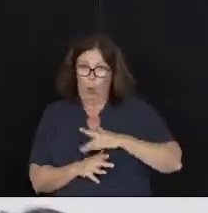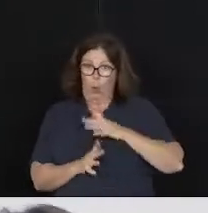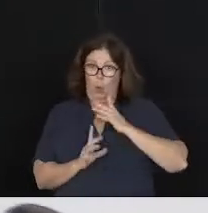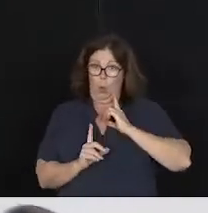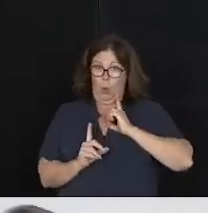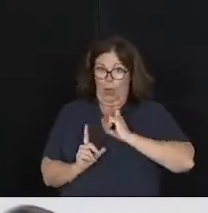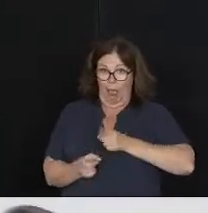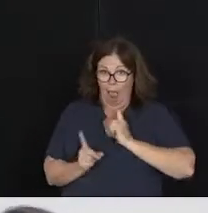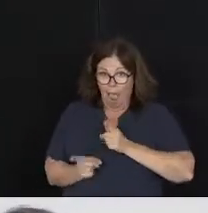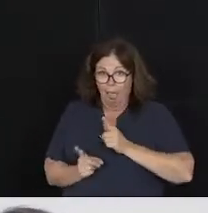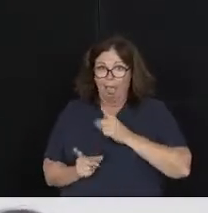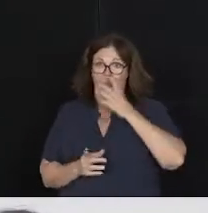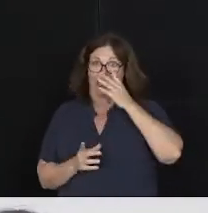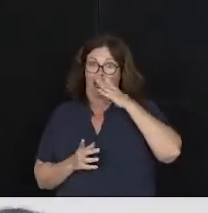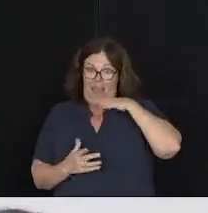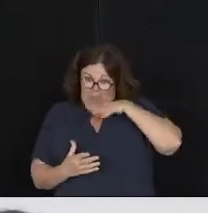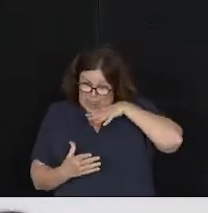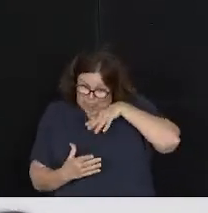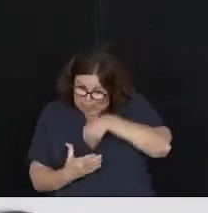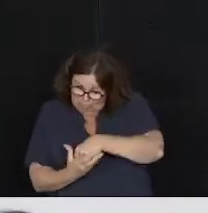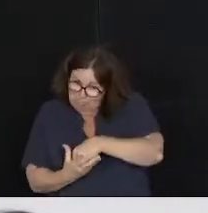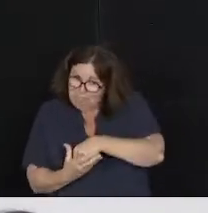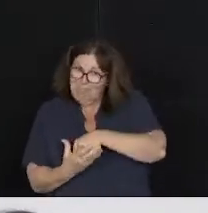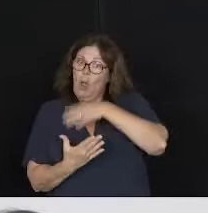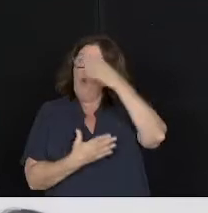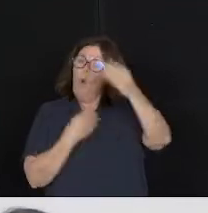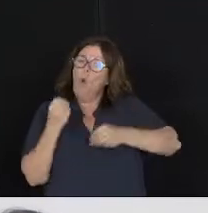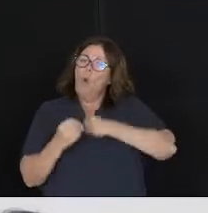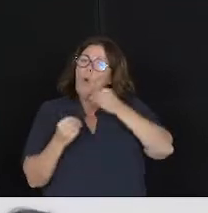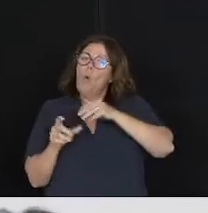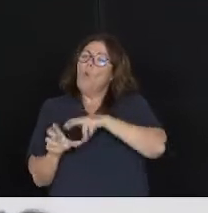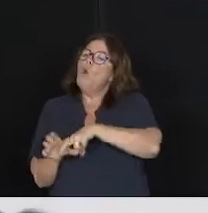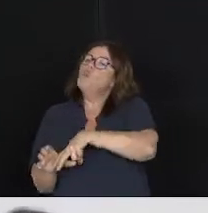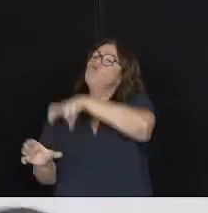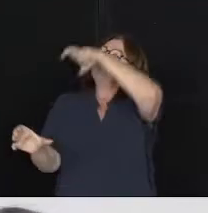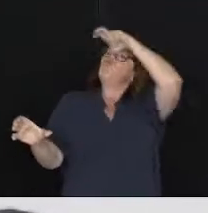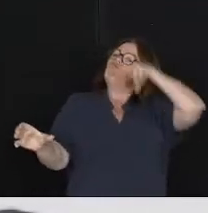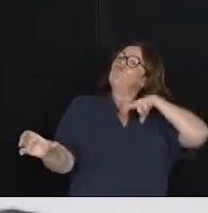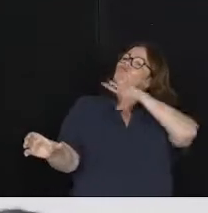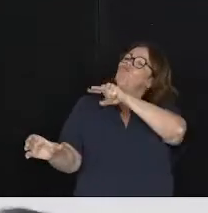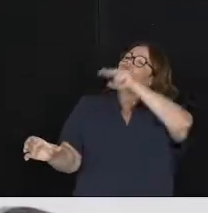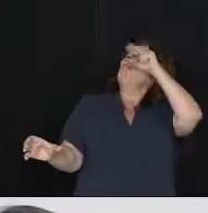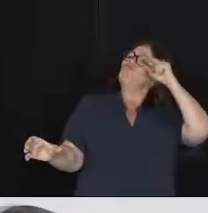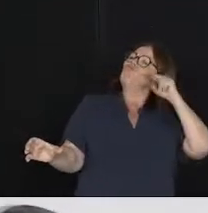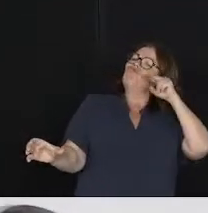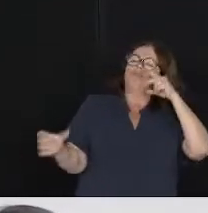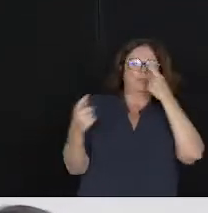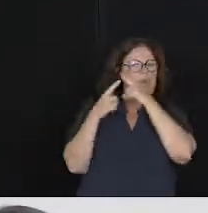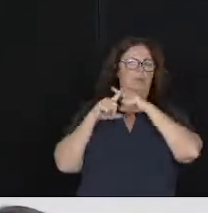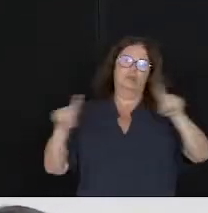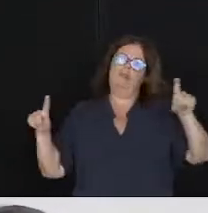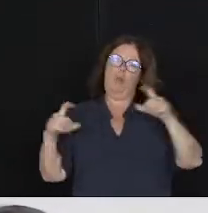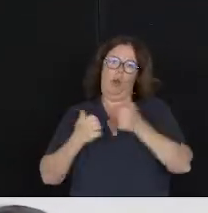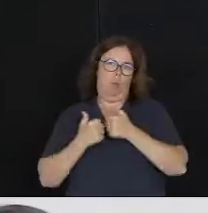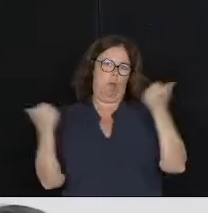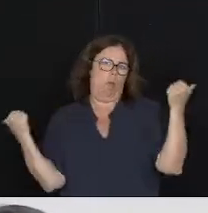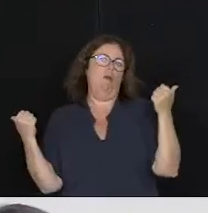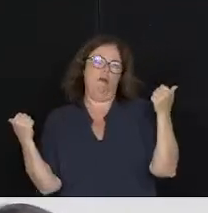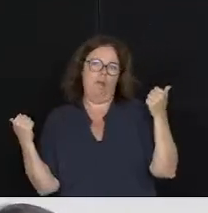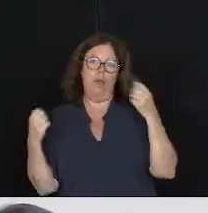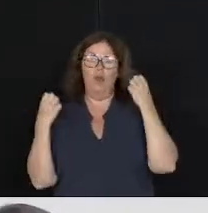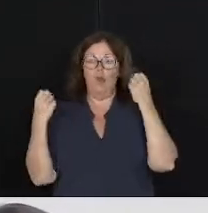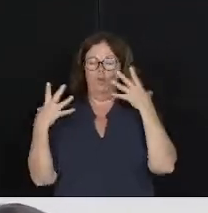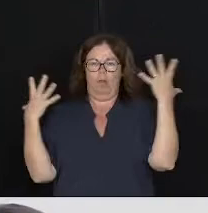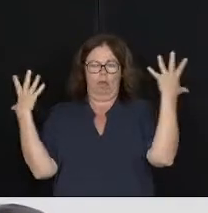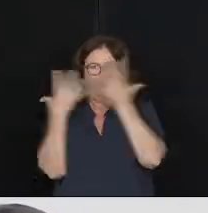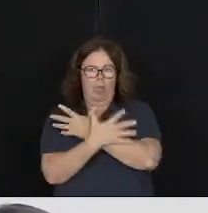la guerre de loin, comme nous aujourd'hui, ce ne sont évidemment pas des équivalents, loin s'en faut, et c'est cette confusion un peu